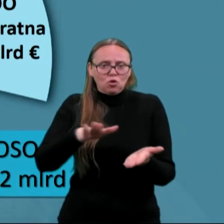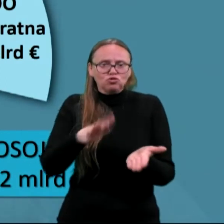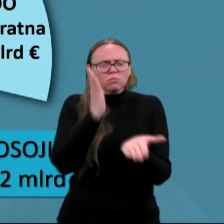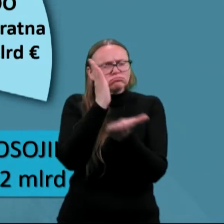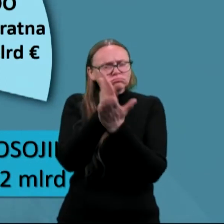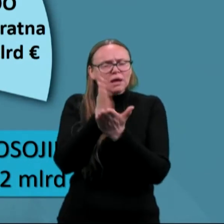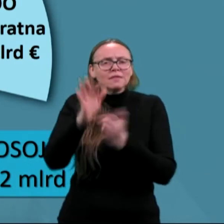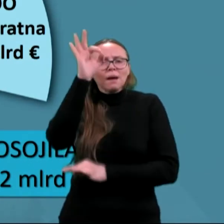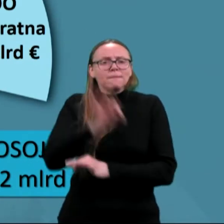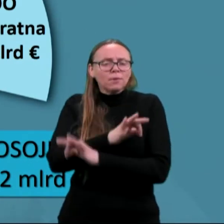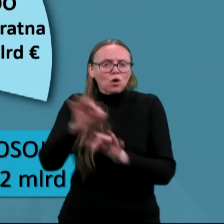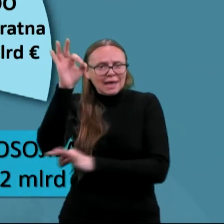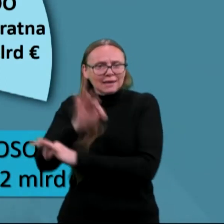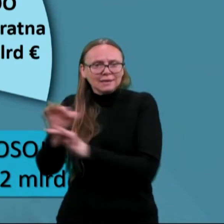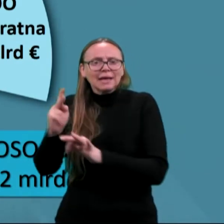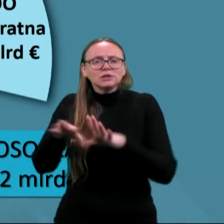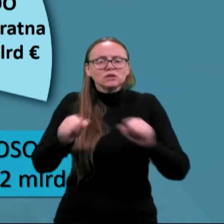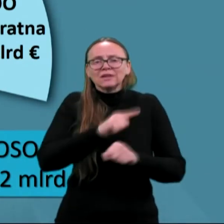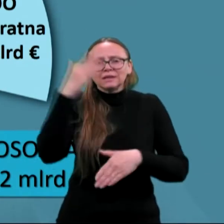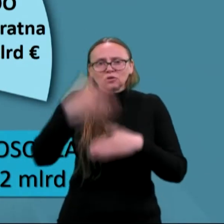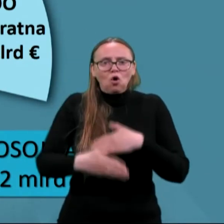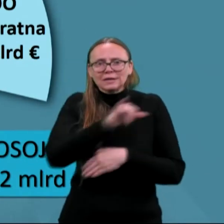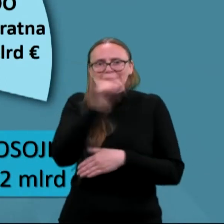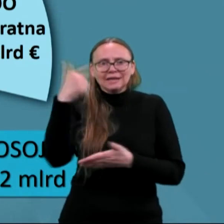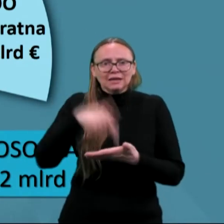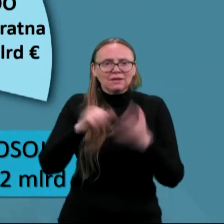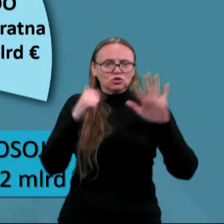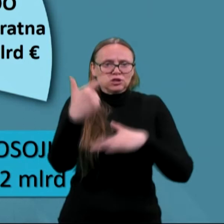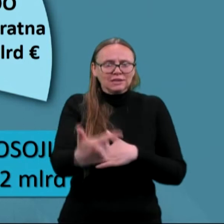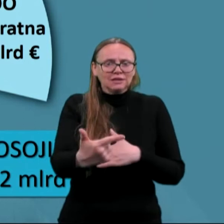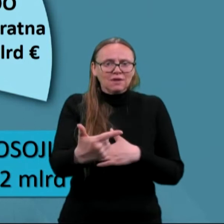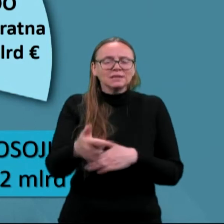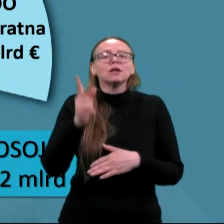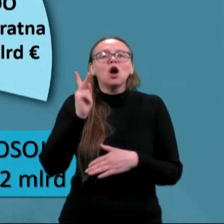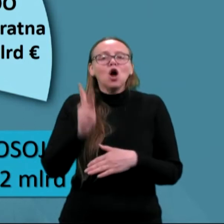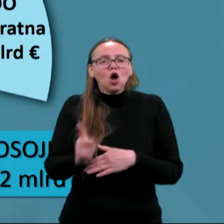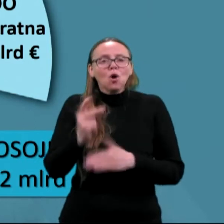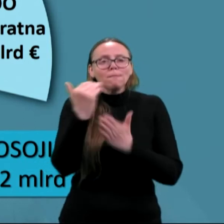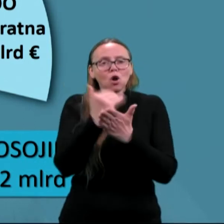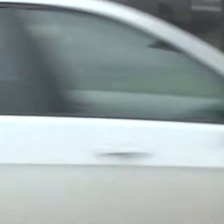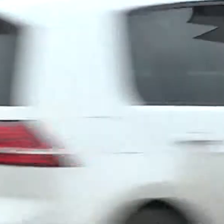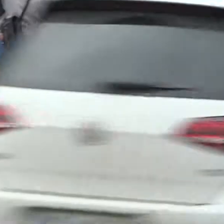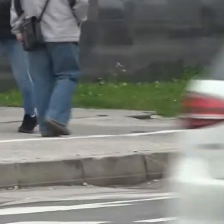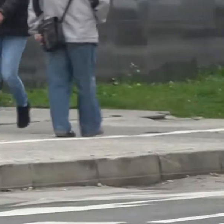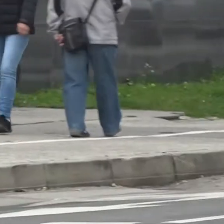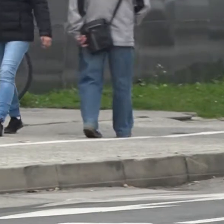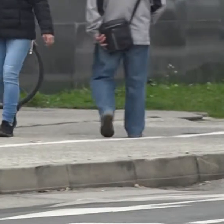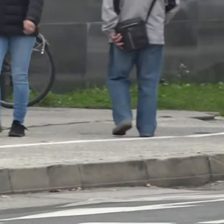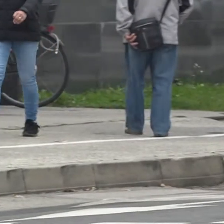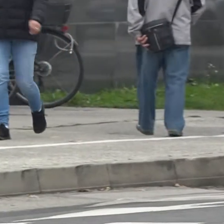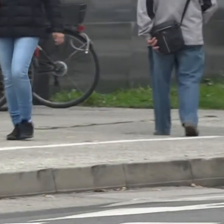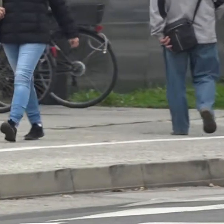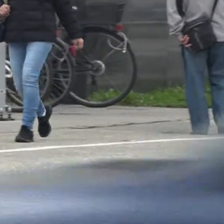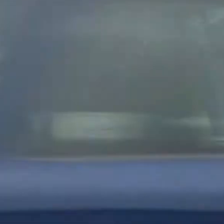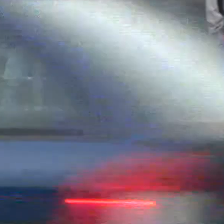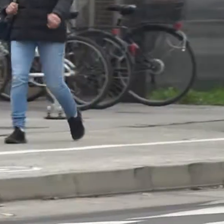Osredotočili smo se na projekte, ki so izvedljivi do konec leta 2026, ko se program zaključi. Vlada je